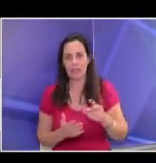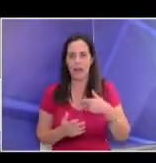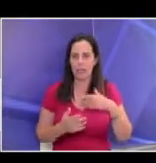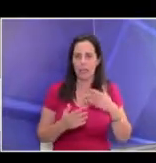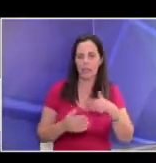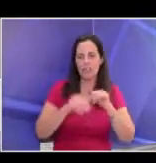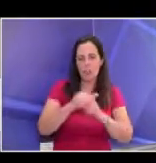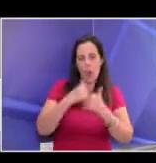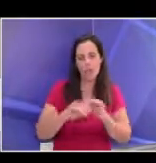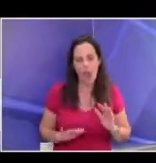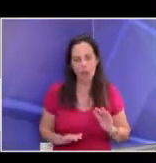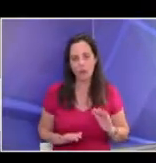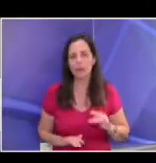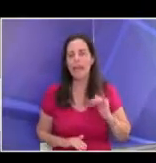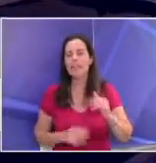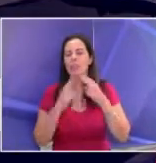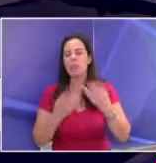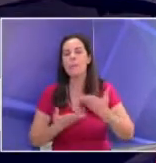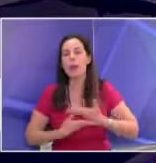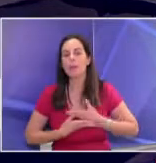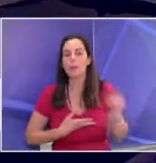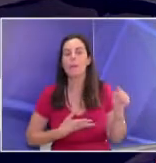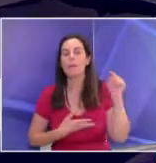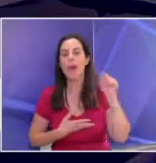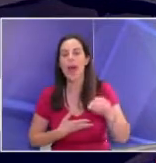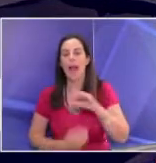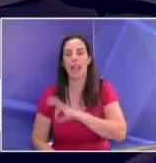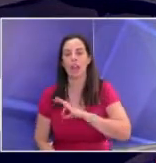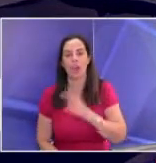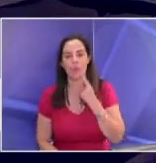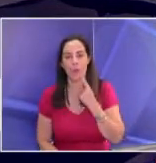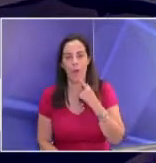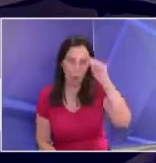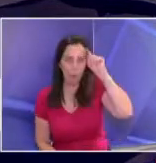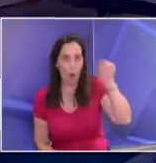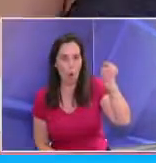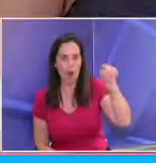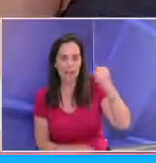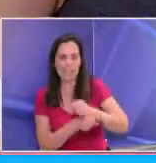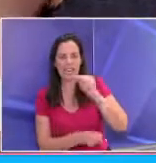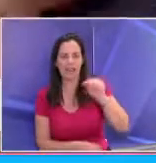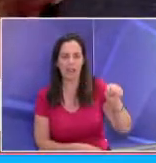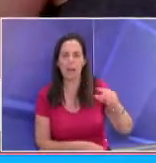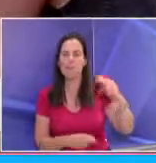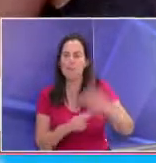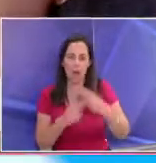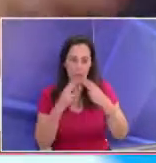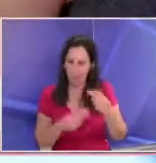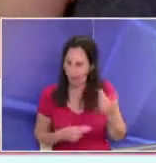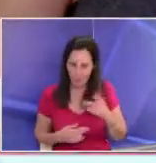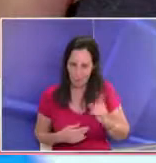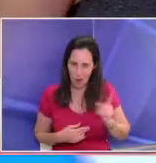לך וסולידריות וזה, איזה תגובה היא מקבלת כשהיא מגיעה לתיכון ואומרת הבחור הזה עשה לי ככה וככה. בדרך כלל התגובות לא